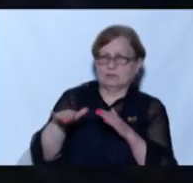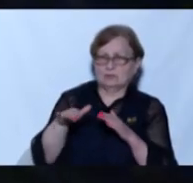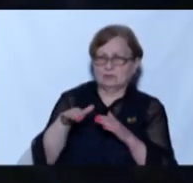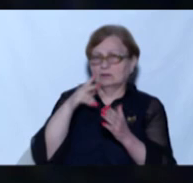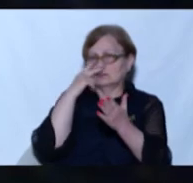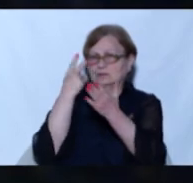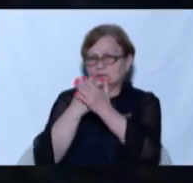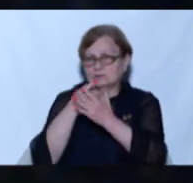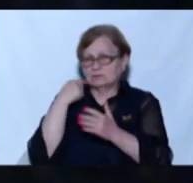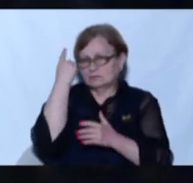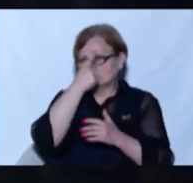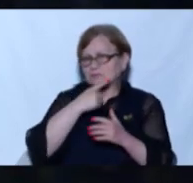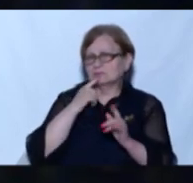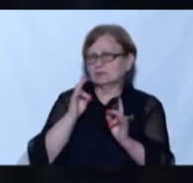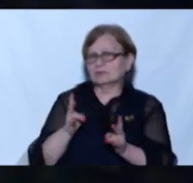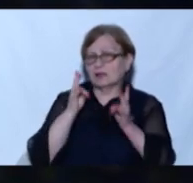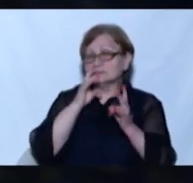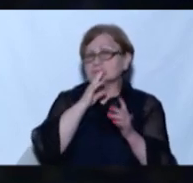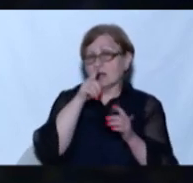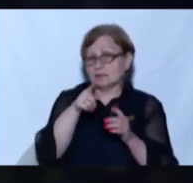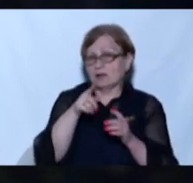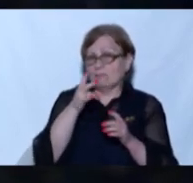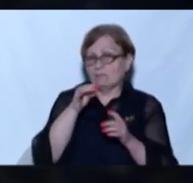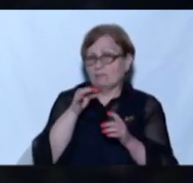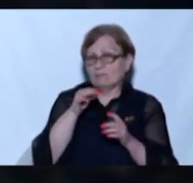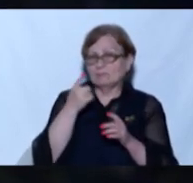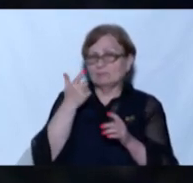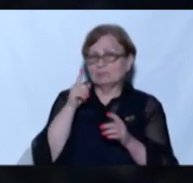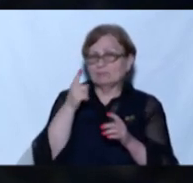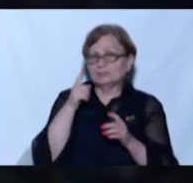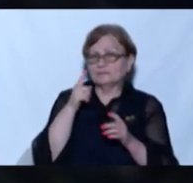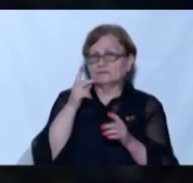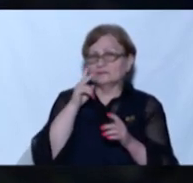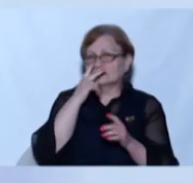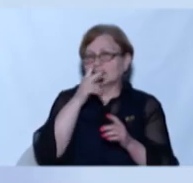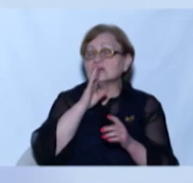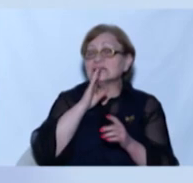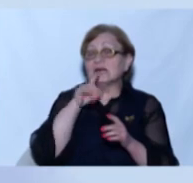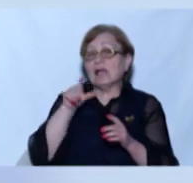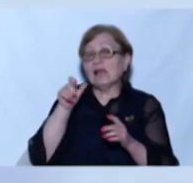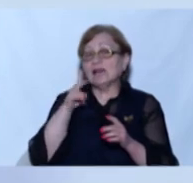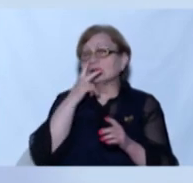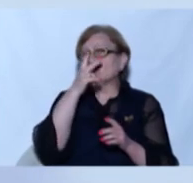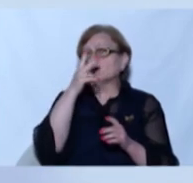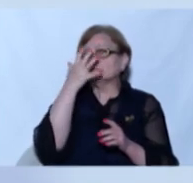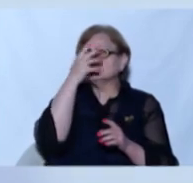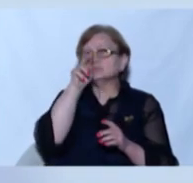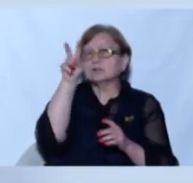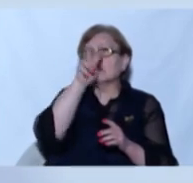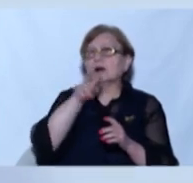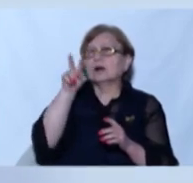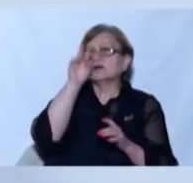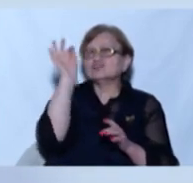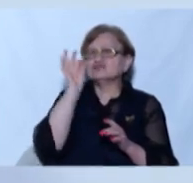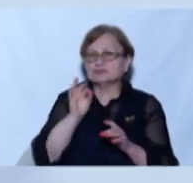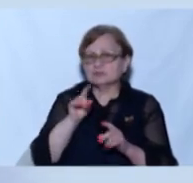რაღაც საოცარ სინაზეს და განწირულობას. როგორ ფიქრობთ, რატომ უყურებს ელი ამ პორტრეტს ასე